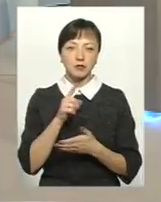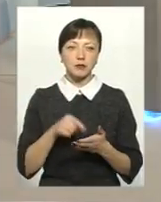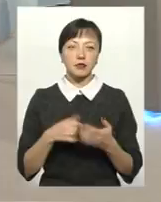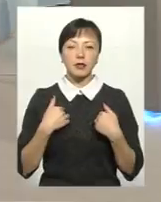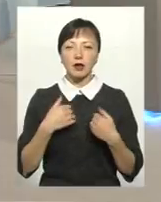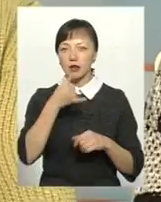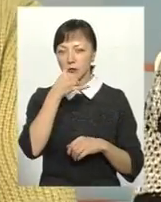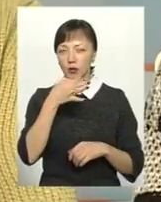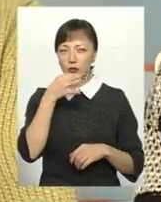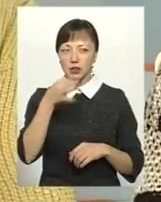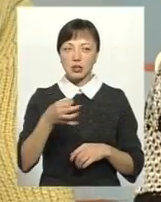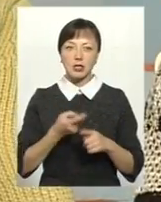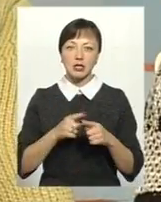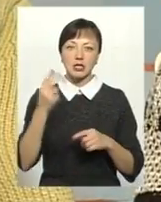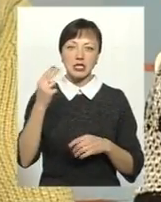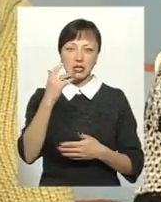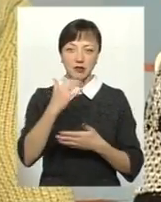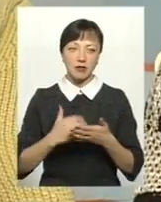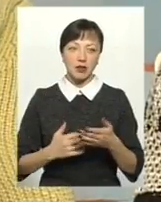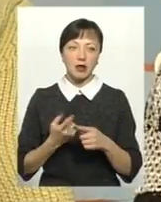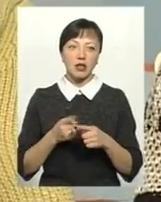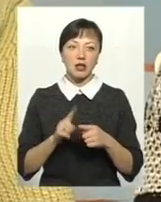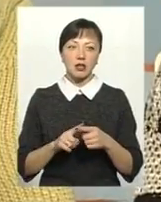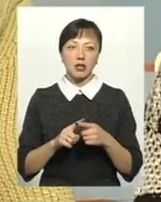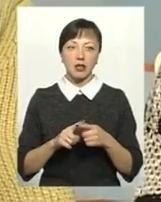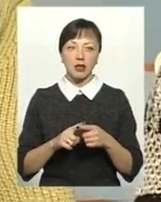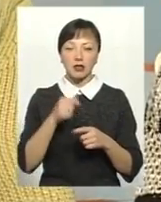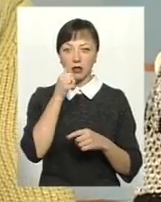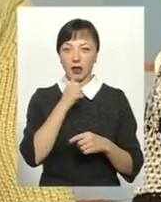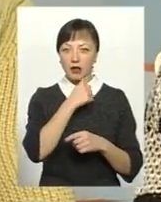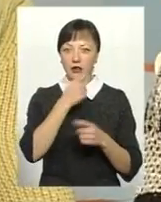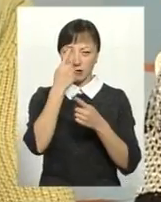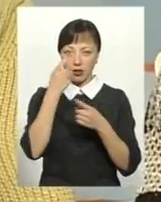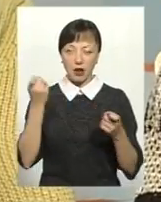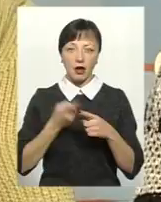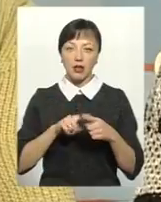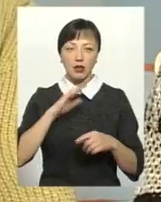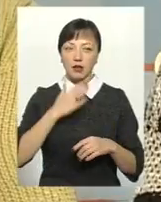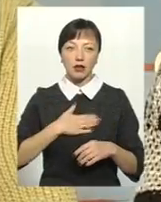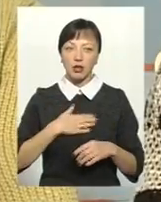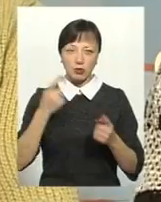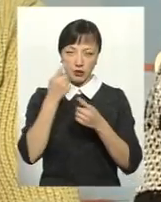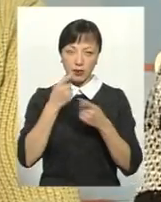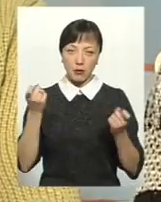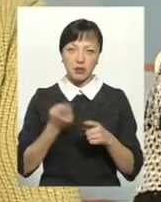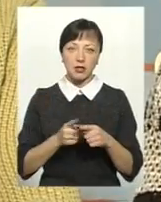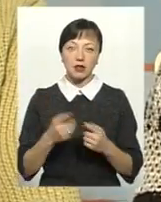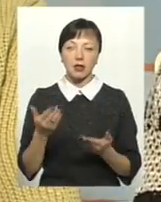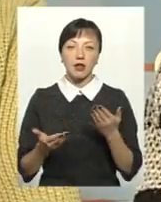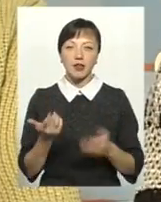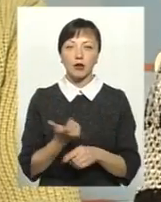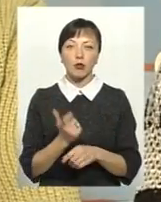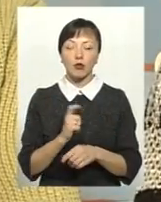могу сказать цифры, потому что, ну, во-первых, это закрытая информация, во-вторых, это не наша информация. Это, наверное,